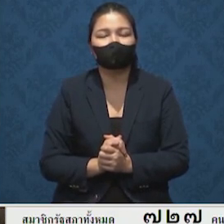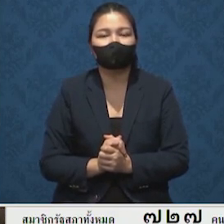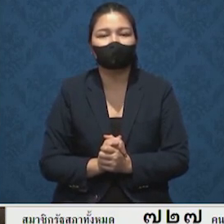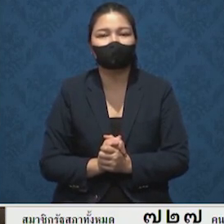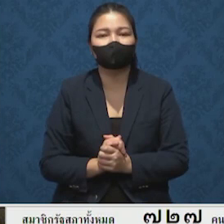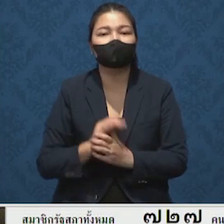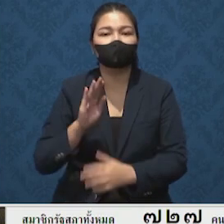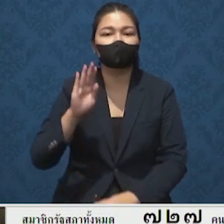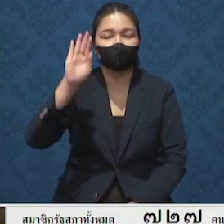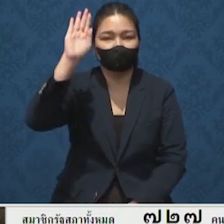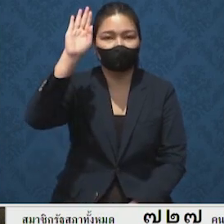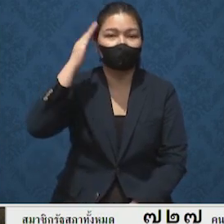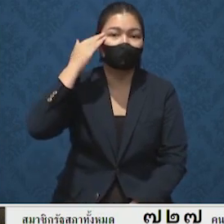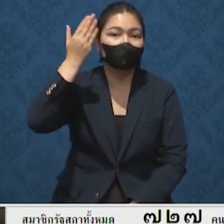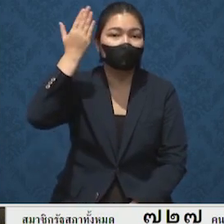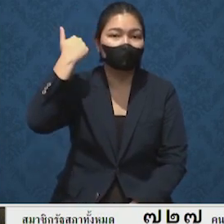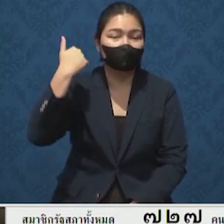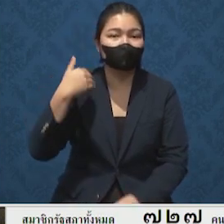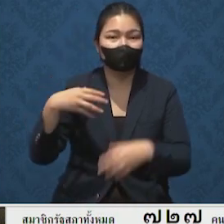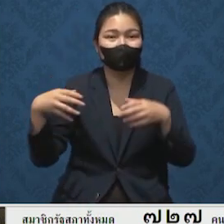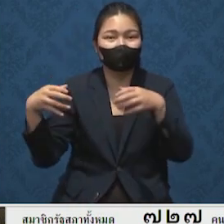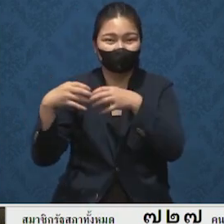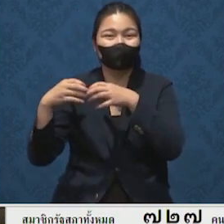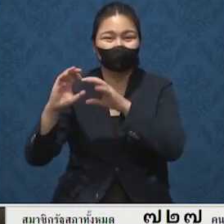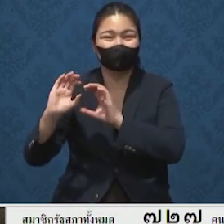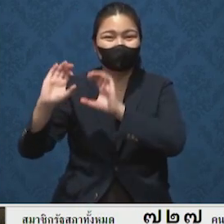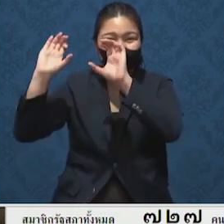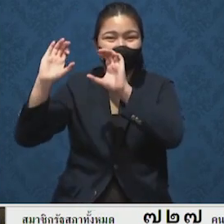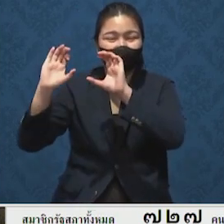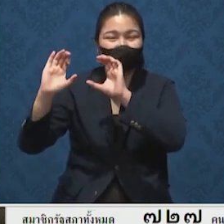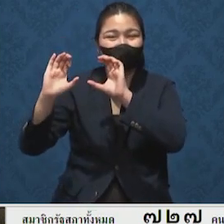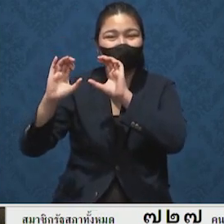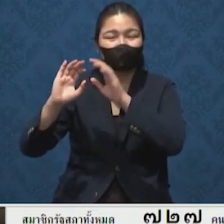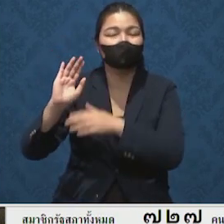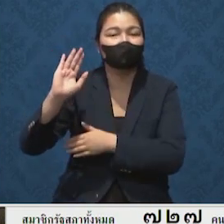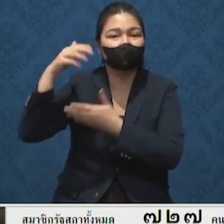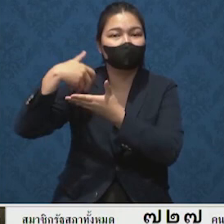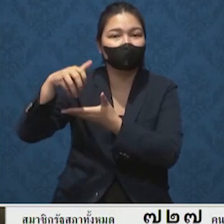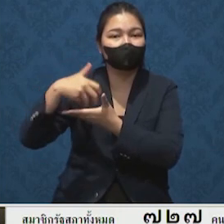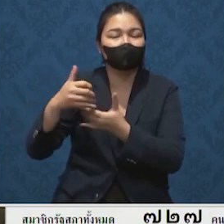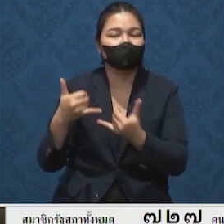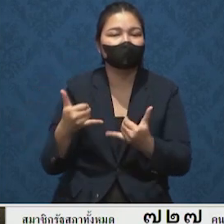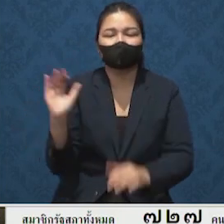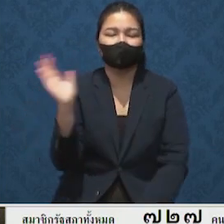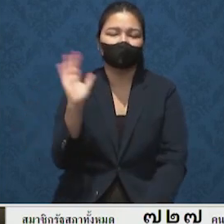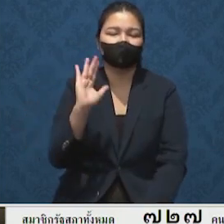ท่านประธานครับเมื่อสักครู่ท่านให้ฝั่งรัฐบาลได้พูดนะครับ ไม่แล้วครับพอแล้วครับ